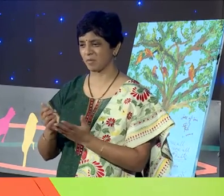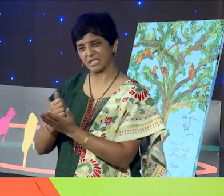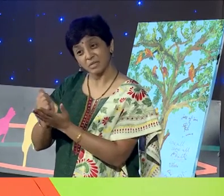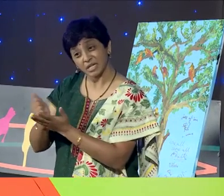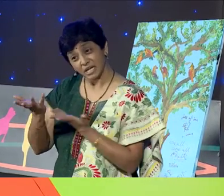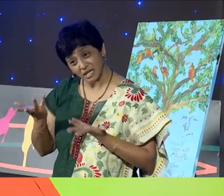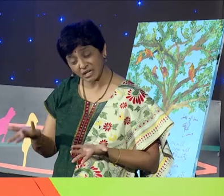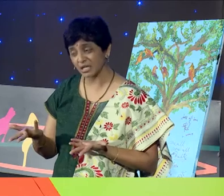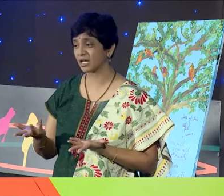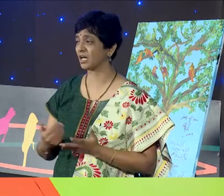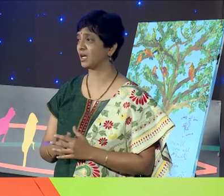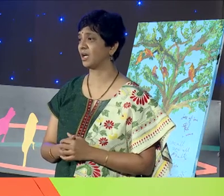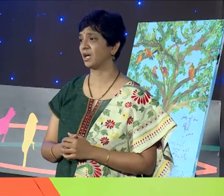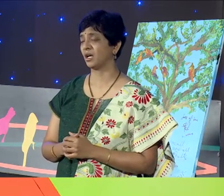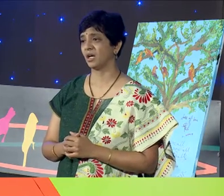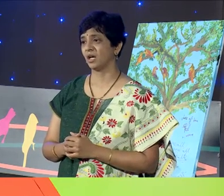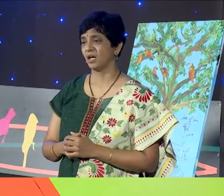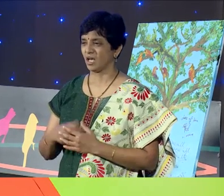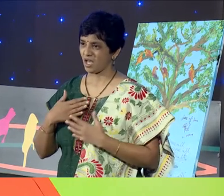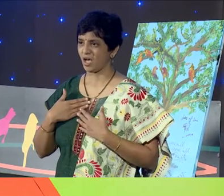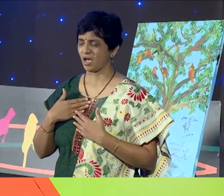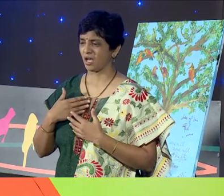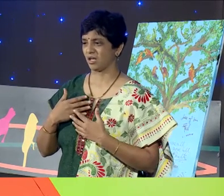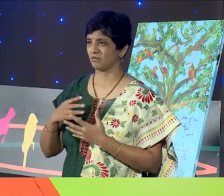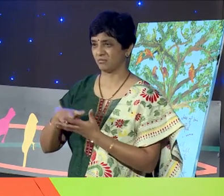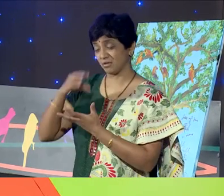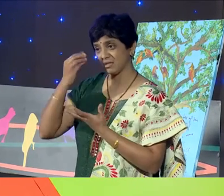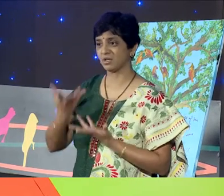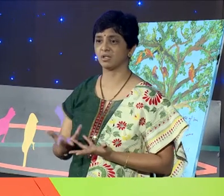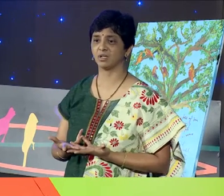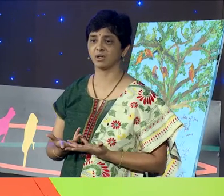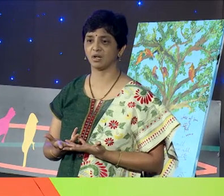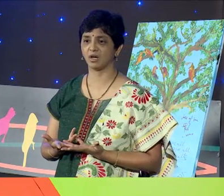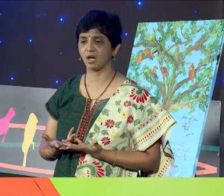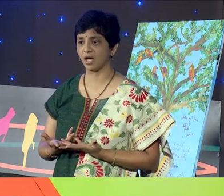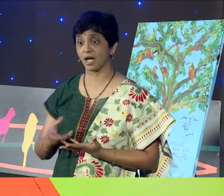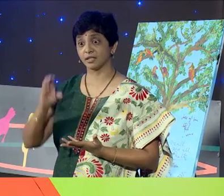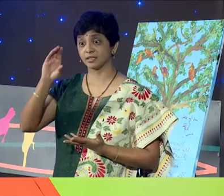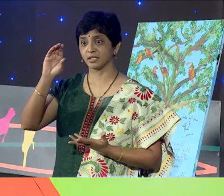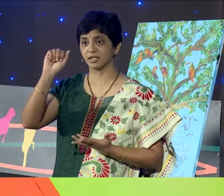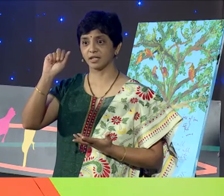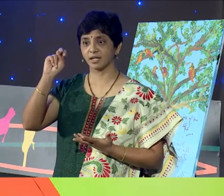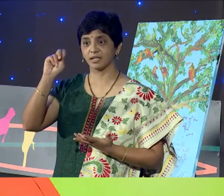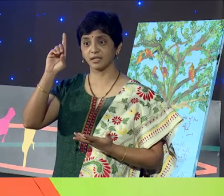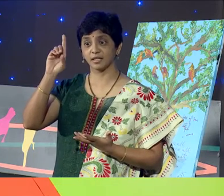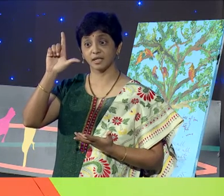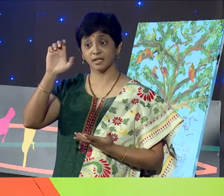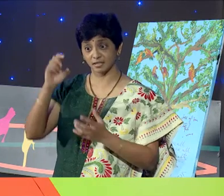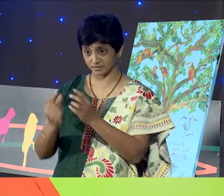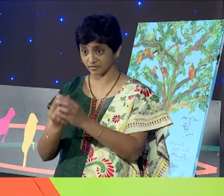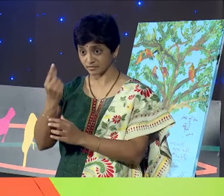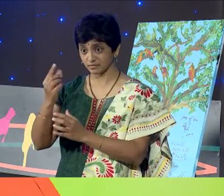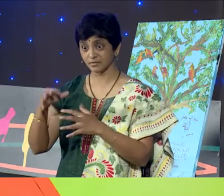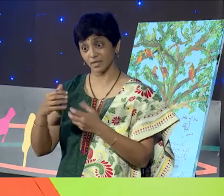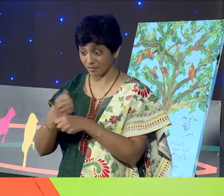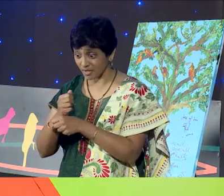कहा ठीक है आप कुछ सीखना चाहते हो, और मेरी इच्छा थी कि कैंडल सीखूँ, वहाँ पे कैंडल सिखाई जाती थी। लेकिन उन्होंने कहा